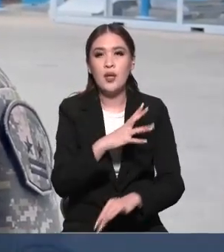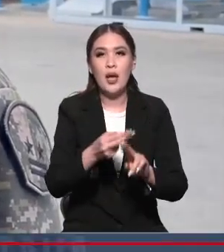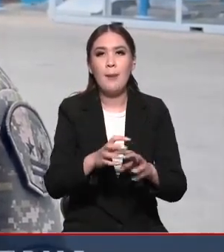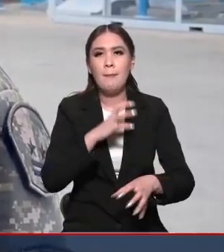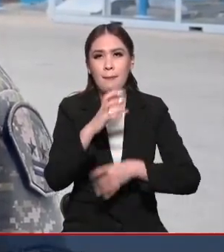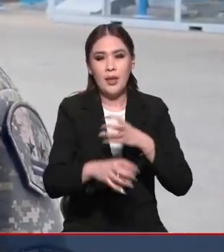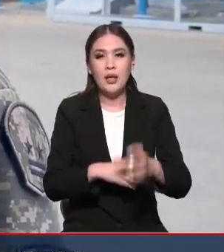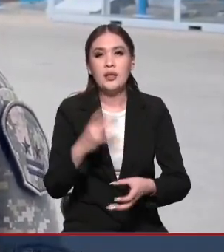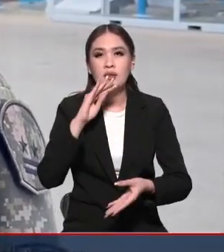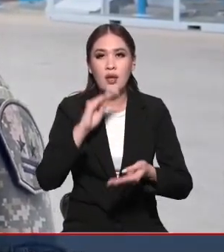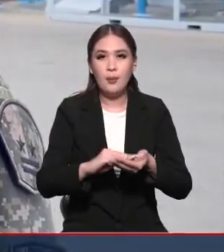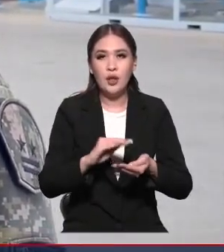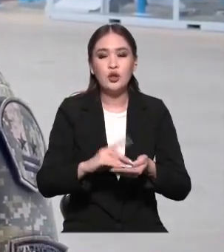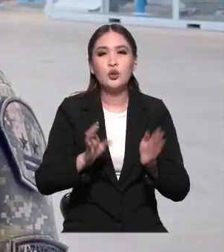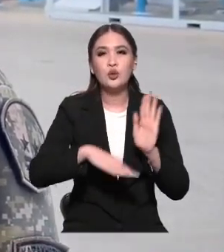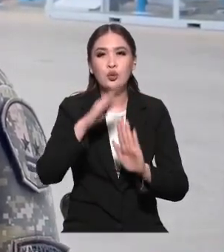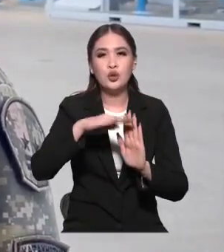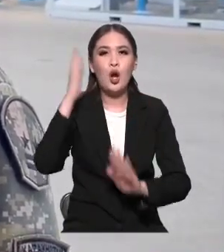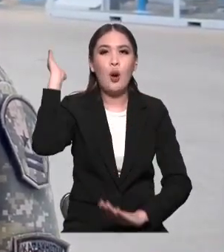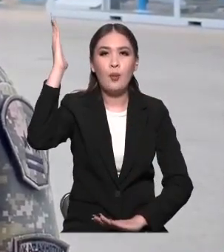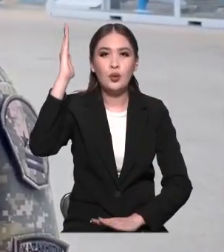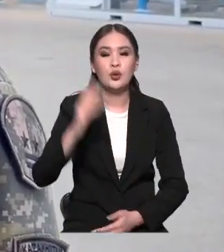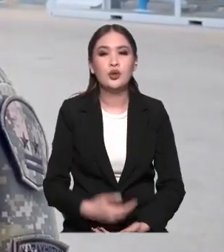стабильности и надежды на лучшее будущее